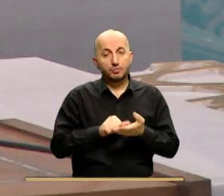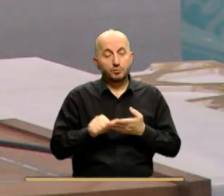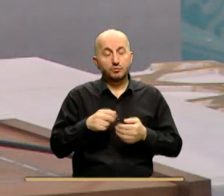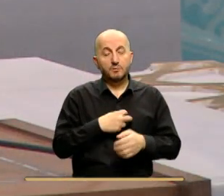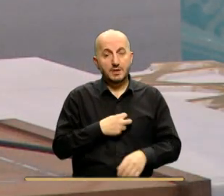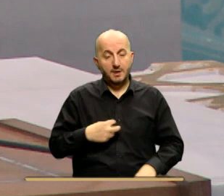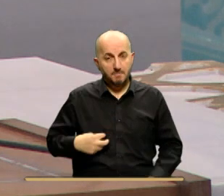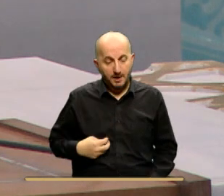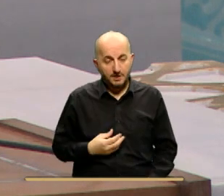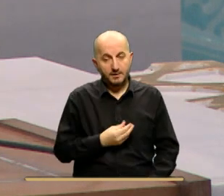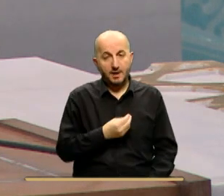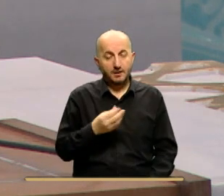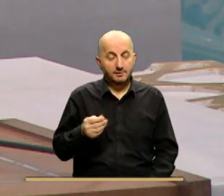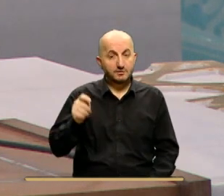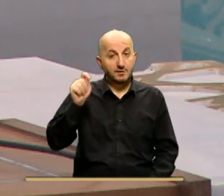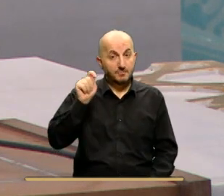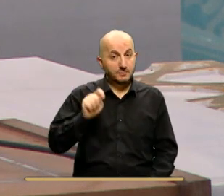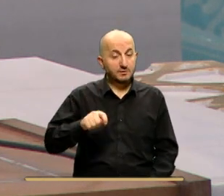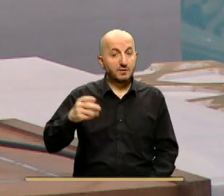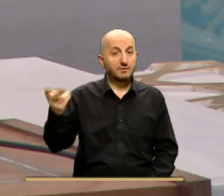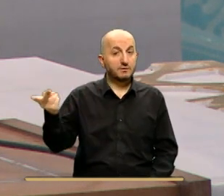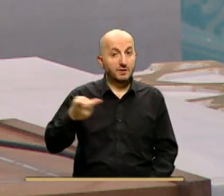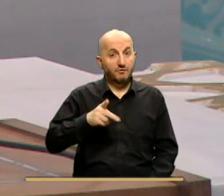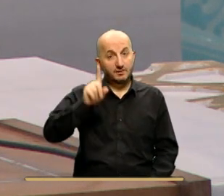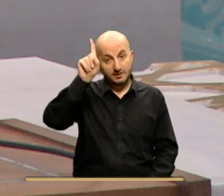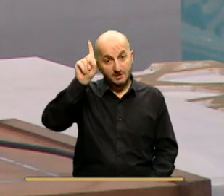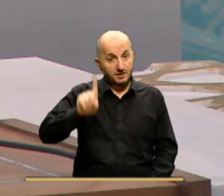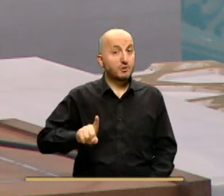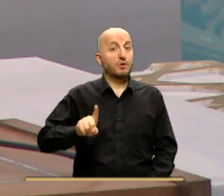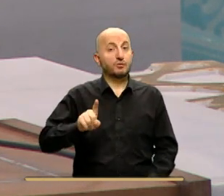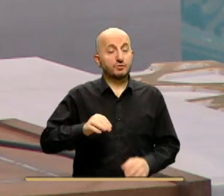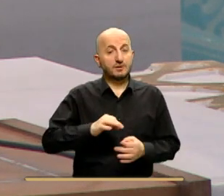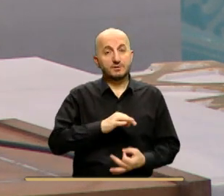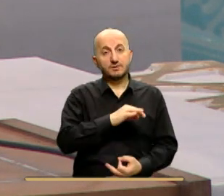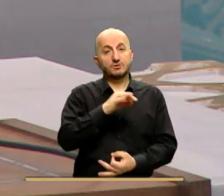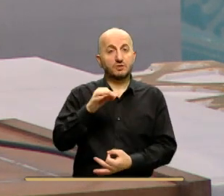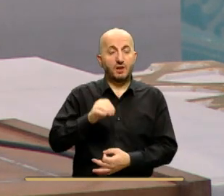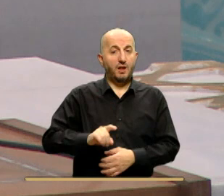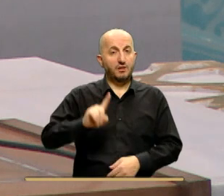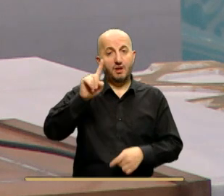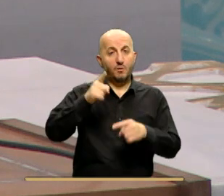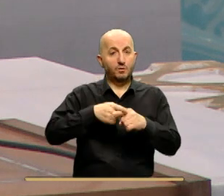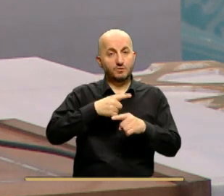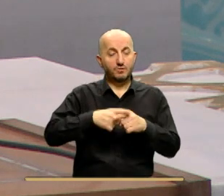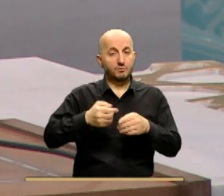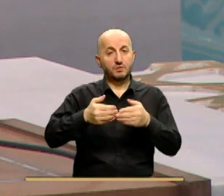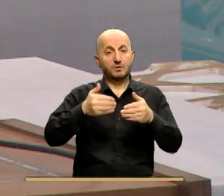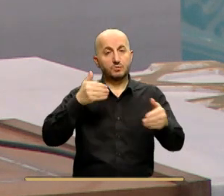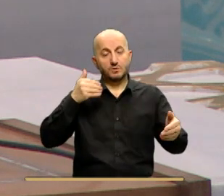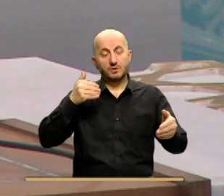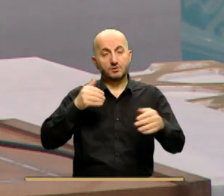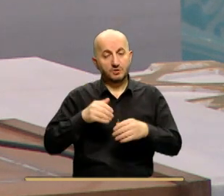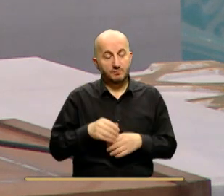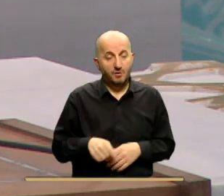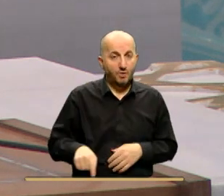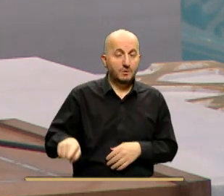peygamberler yaptıkları davette ilk önce insanları şirkten uzaklaştırmaya